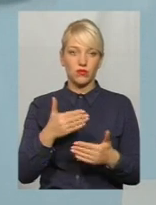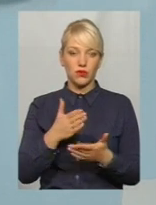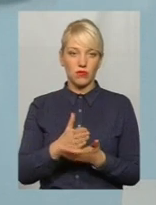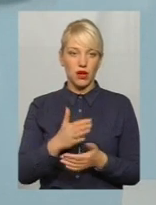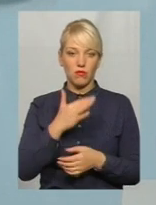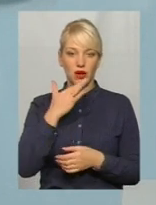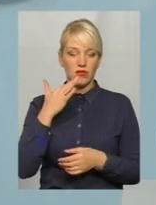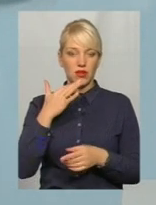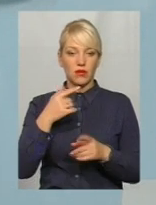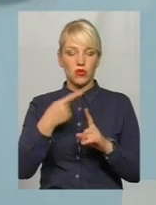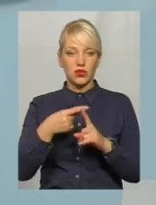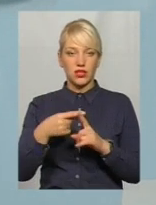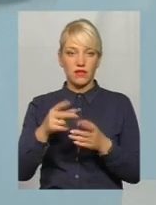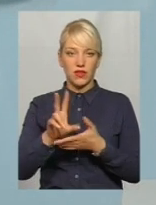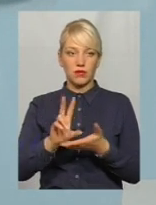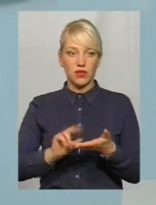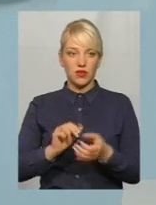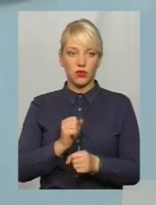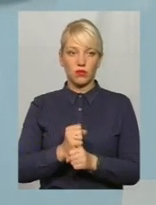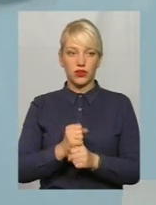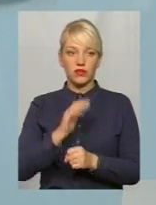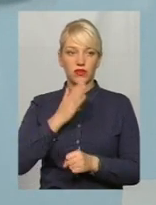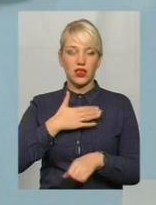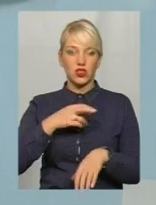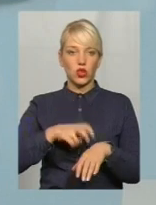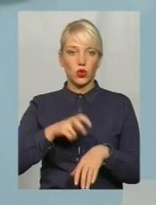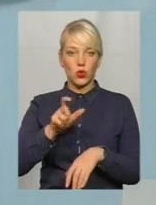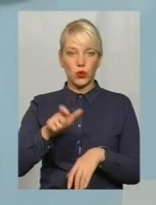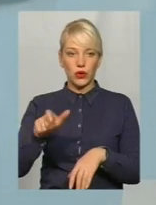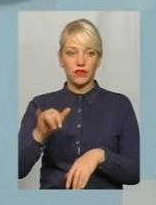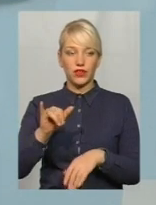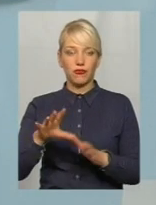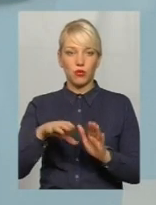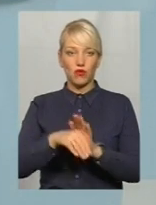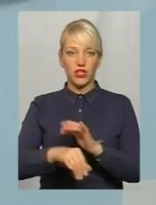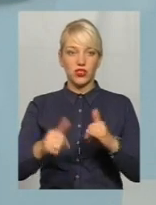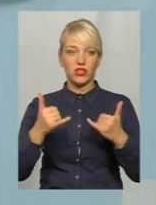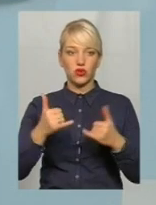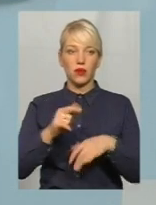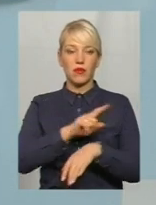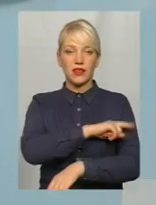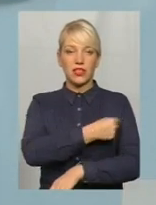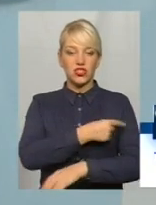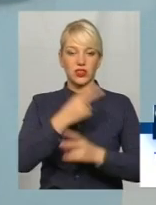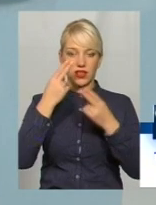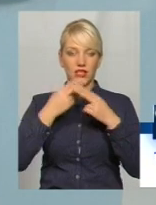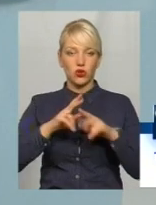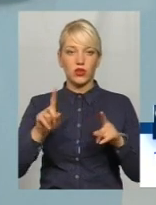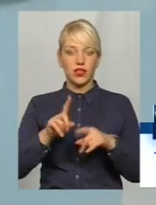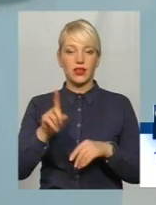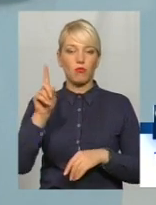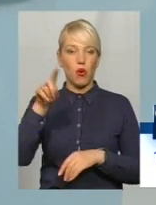достатньо багато і позитивних прикладів роботи наших докторів і впровадження сучасних медичних технологій, які попри